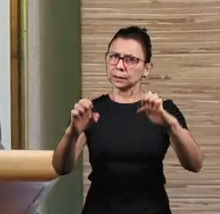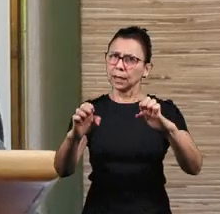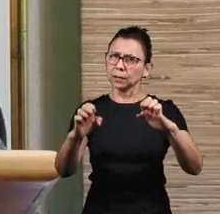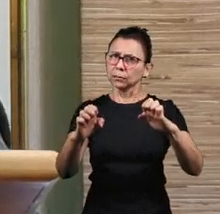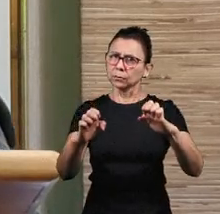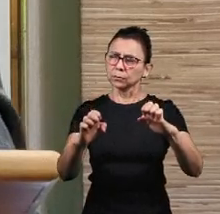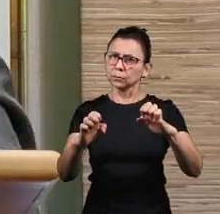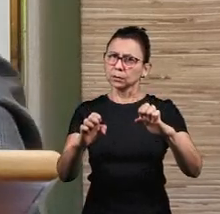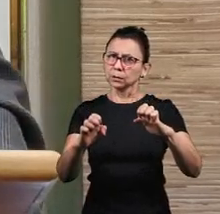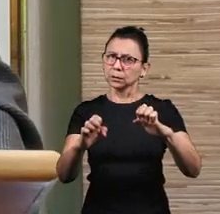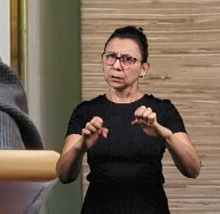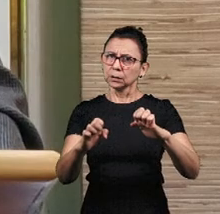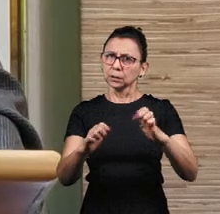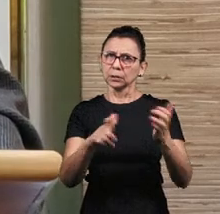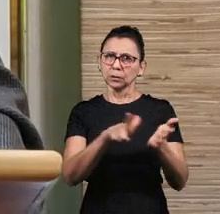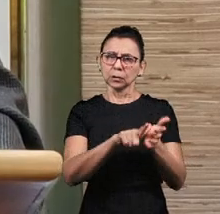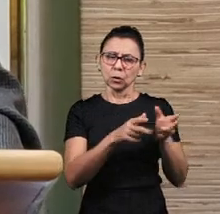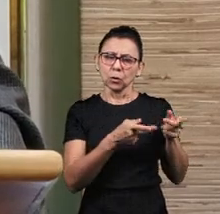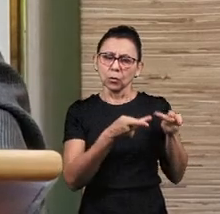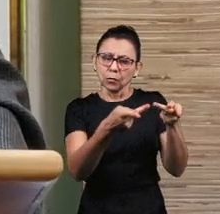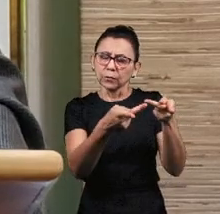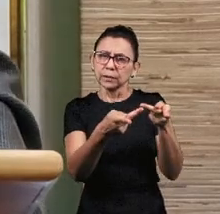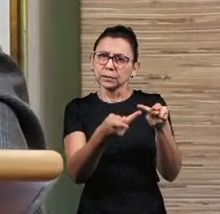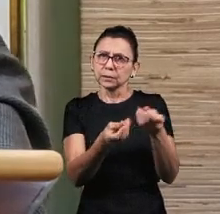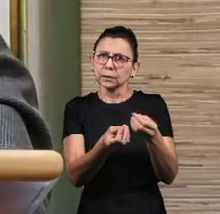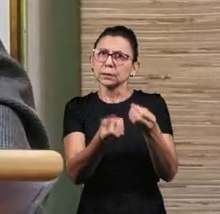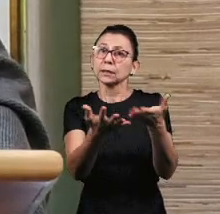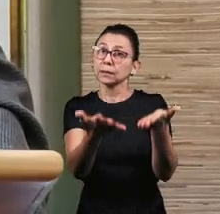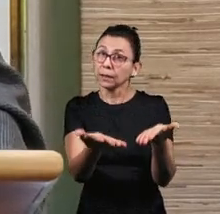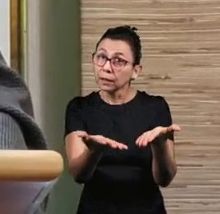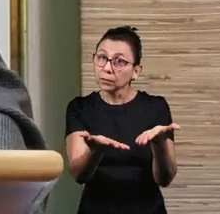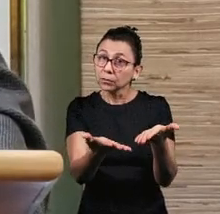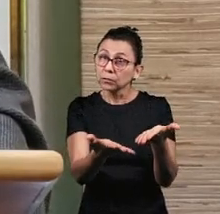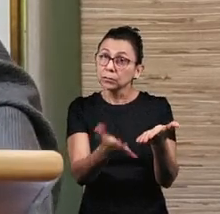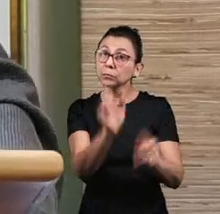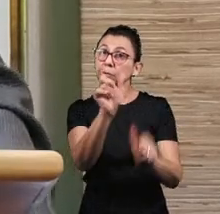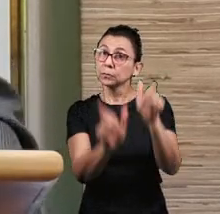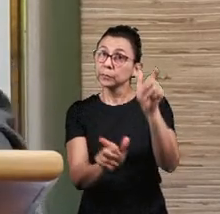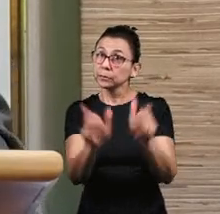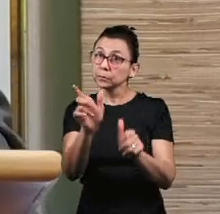donné l'invitation. Et le temps est de continuer encore.